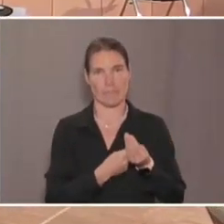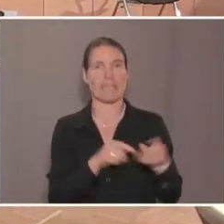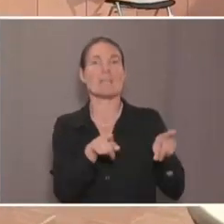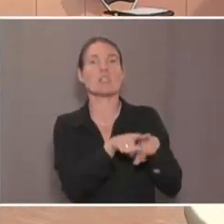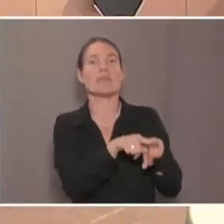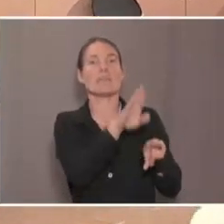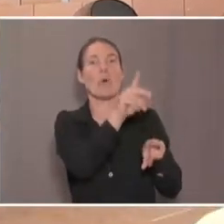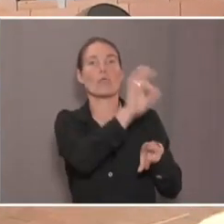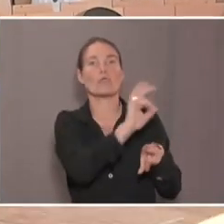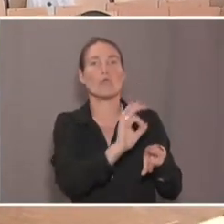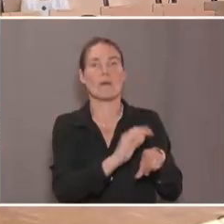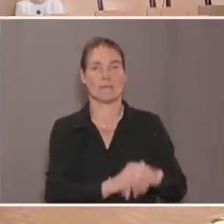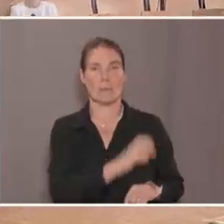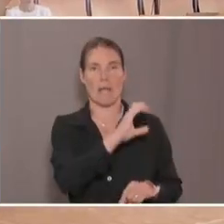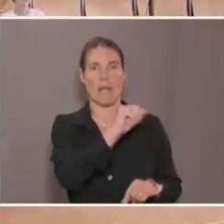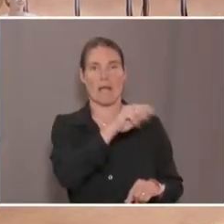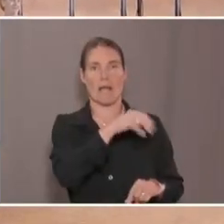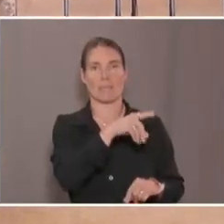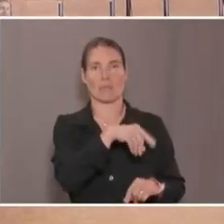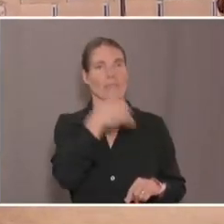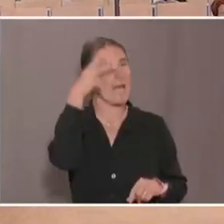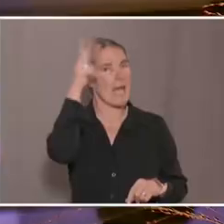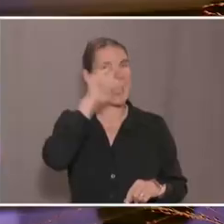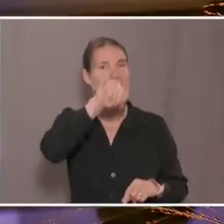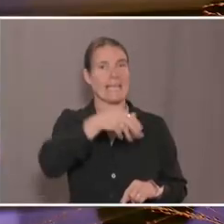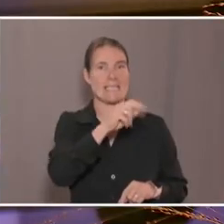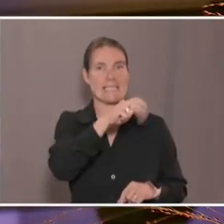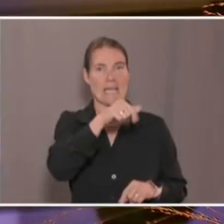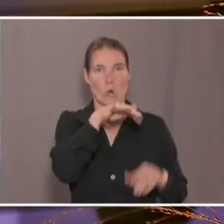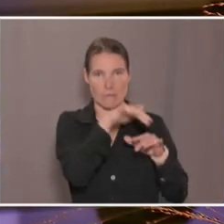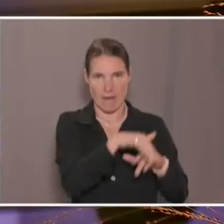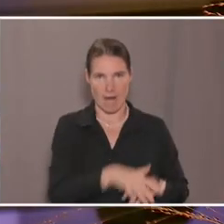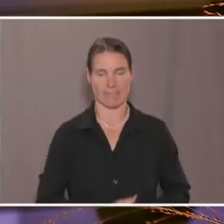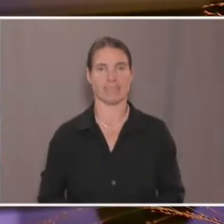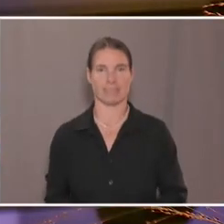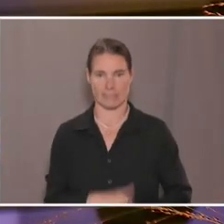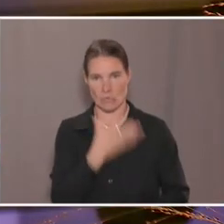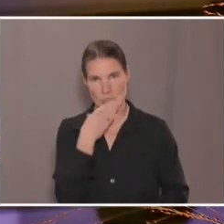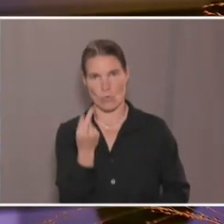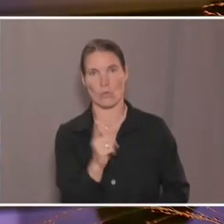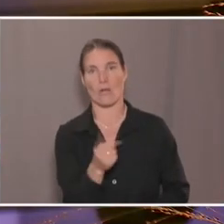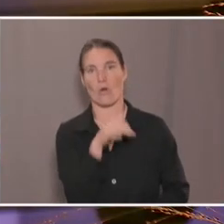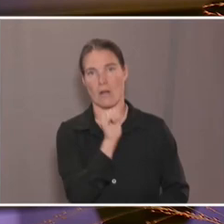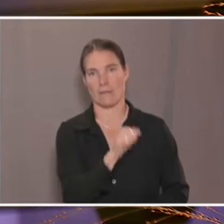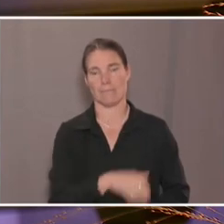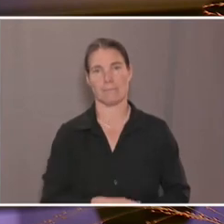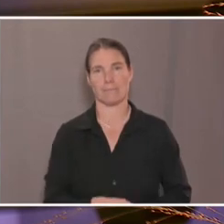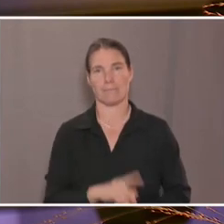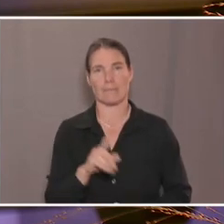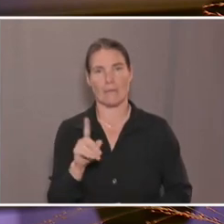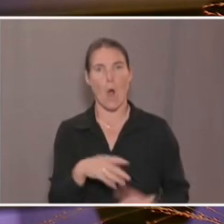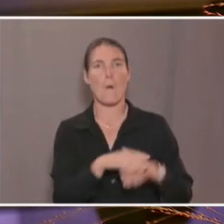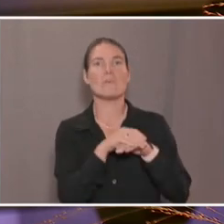Schwesterhochschule von dem Campus, Herr Janssen, ist natürlich auch da. Toll, dass du da sein kannst, Christoph. Und ebenfalls eine